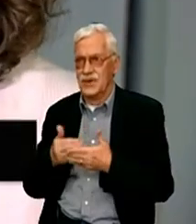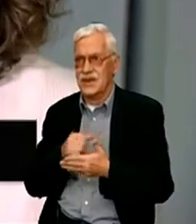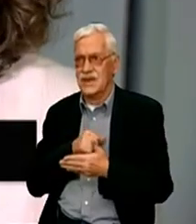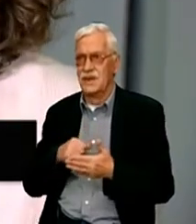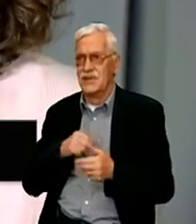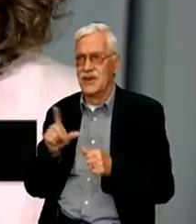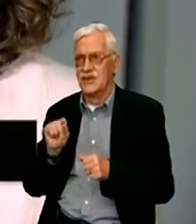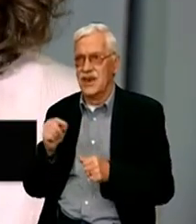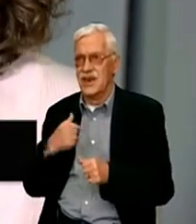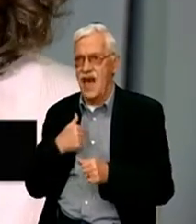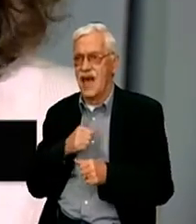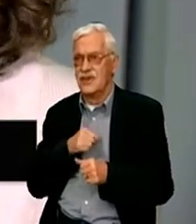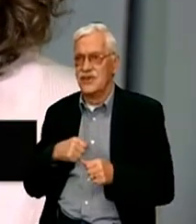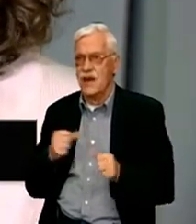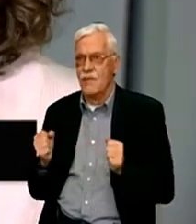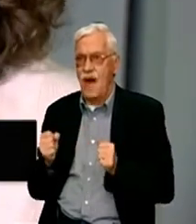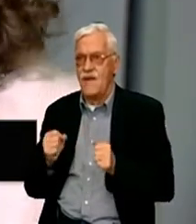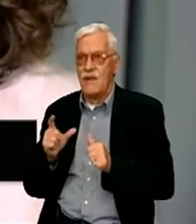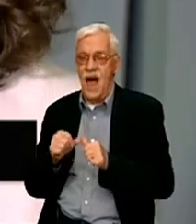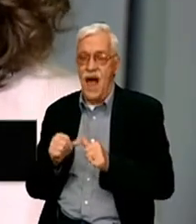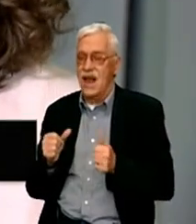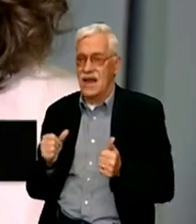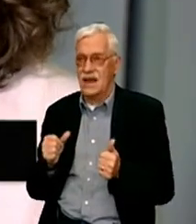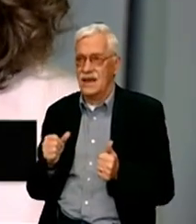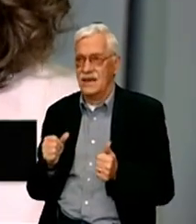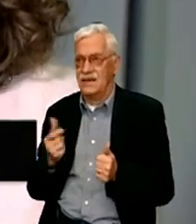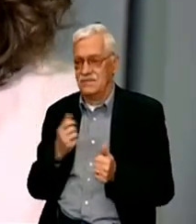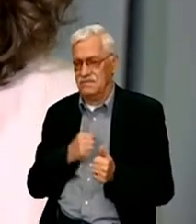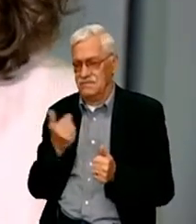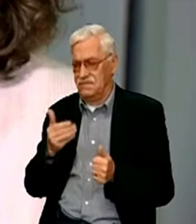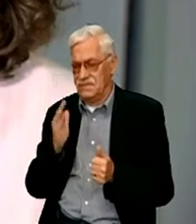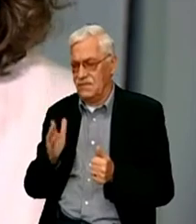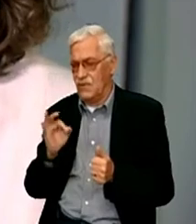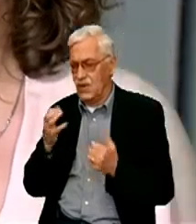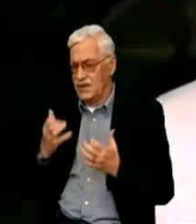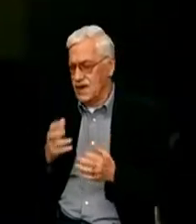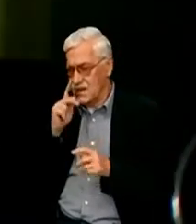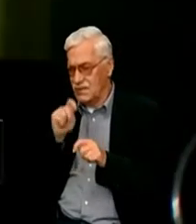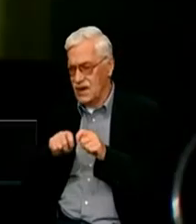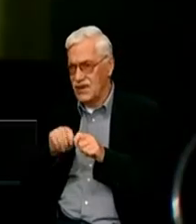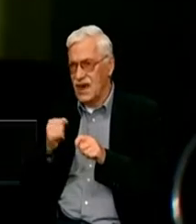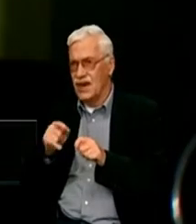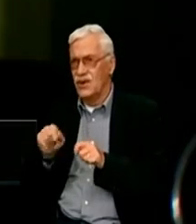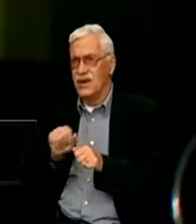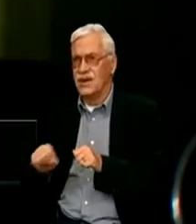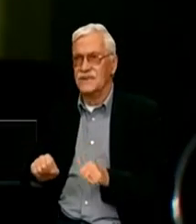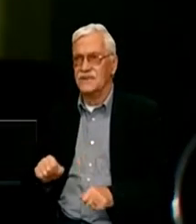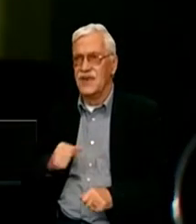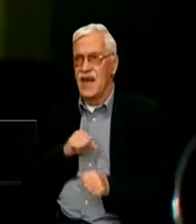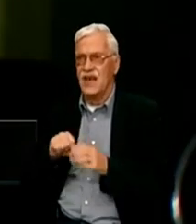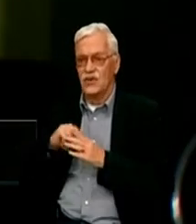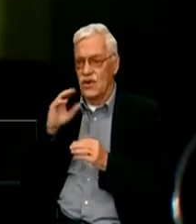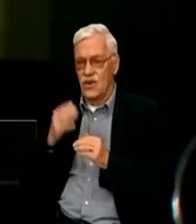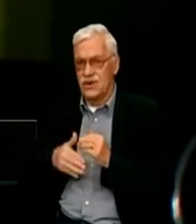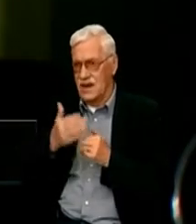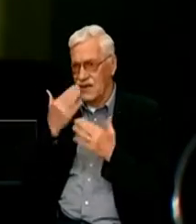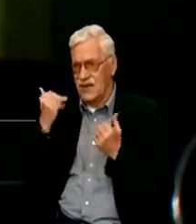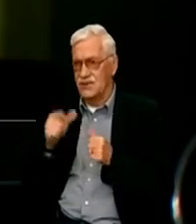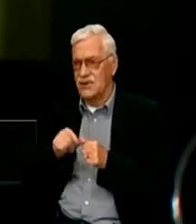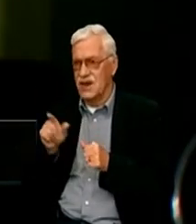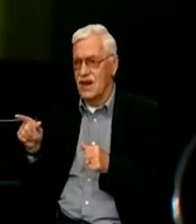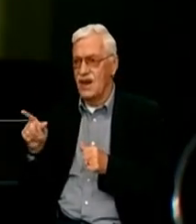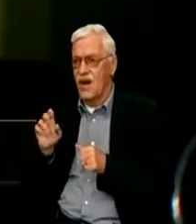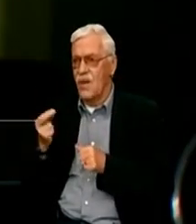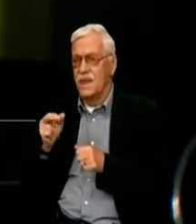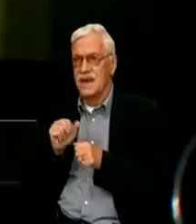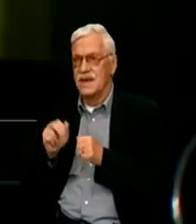bałam. Ale stwierdziłam, że się nie zawrócę, bo chcę sprawdzić, jak to jest. Do samego końca nie wiedziałem, że Robert jest niewidomy. Dopiero